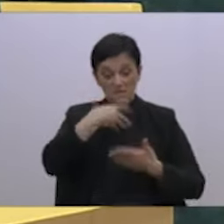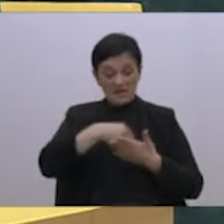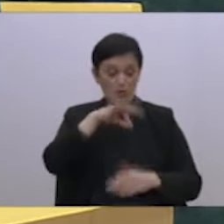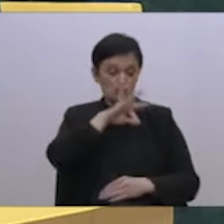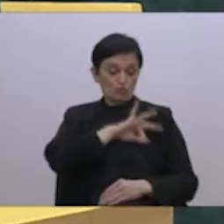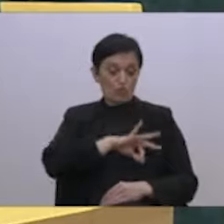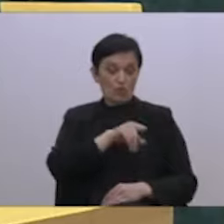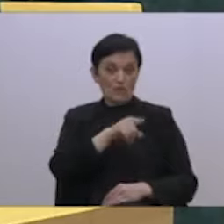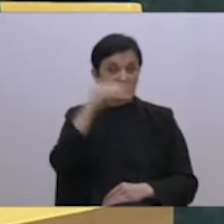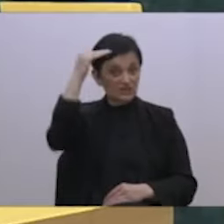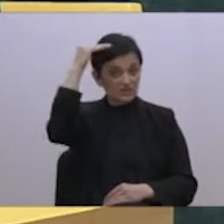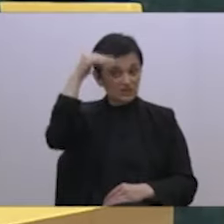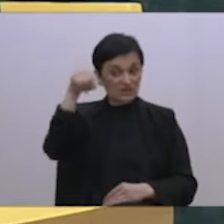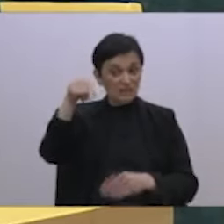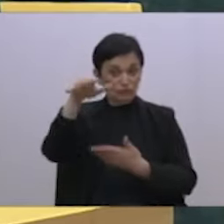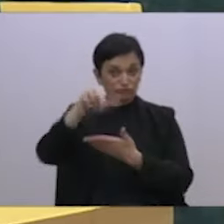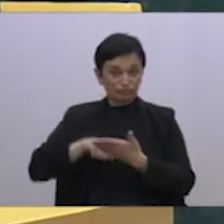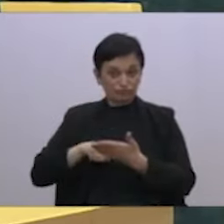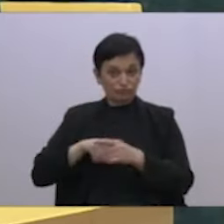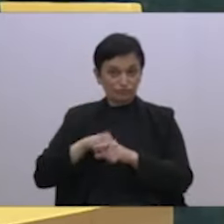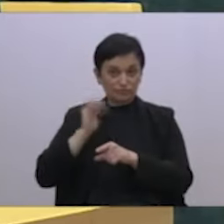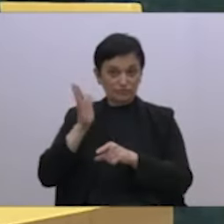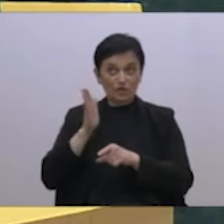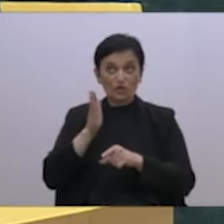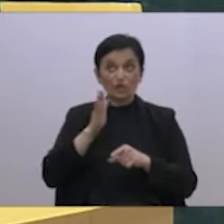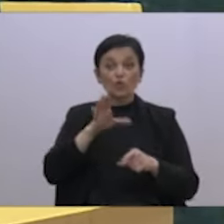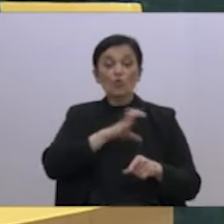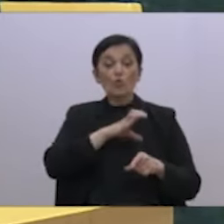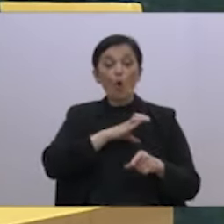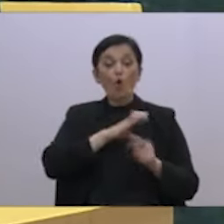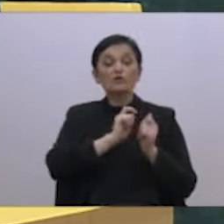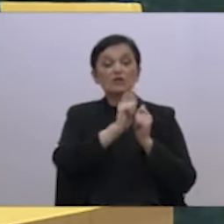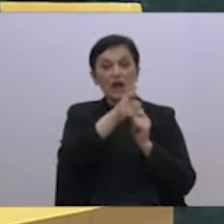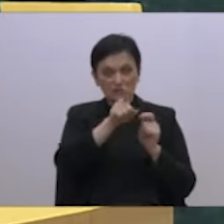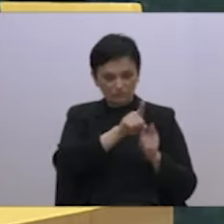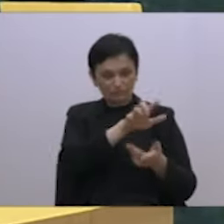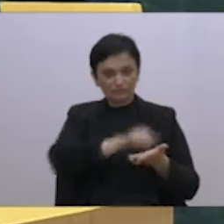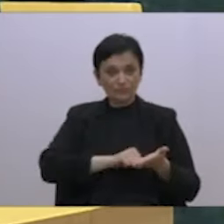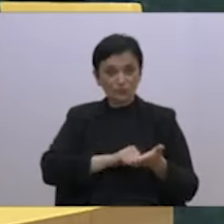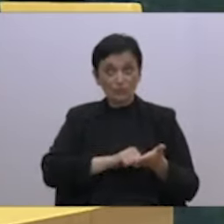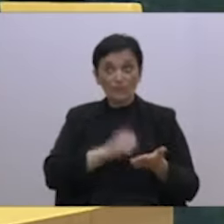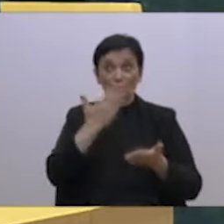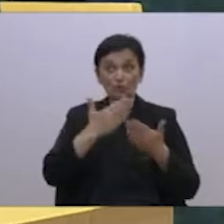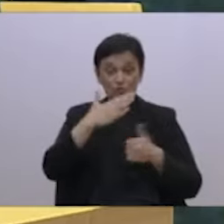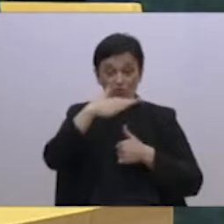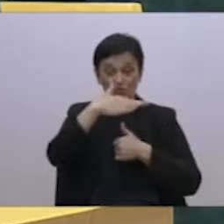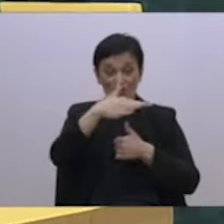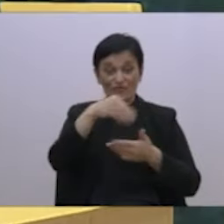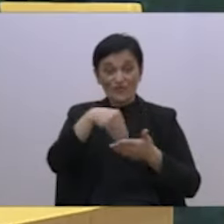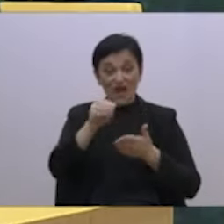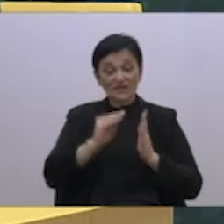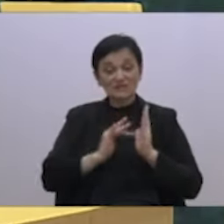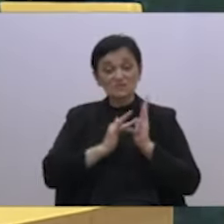გამოიყენებთ, საბაჟოზეს დაებეგრებით და ქონების გადასახადად ბუნებრივია დაებეგრებით. თუ ვერტფრენს იყიდით